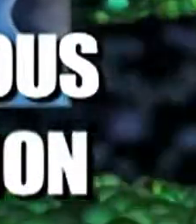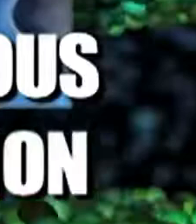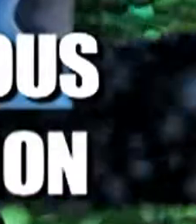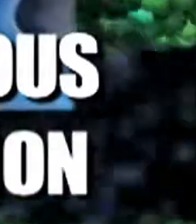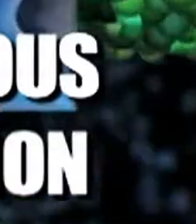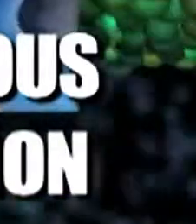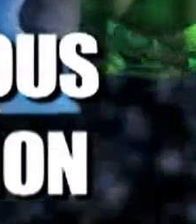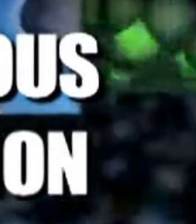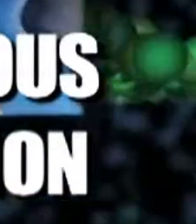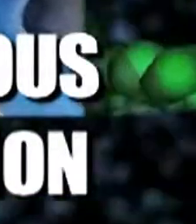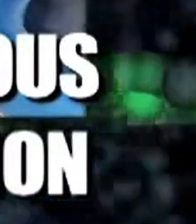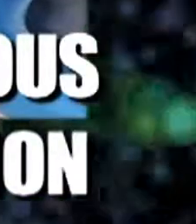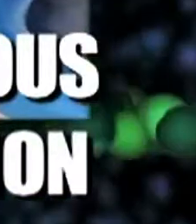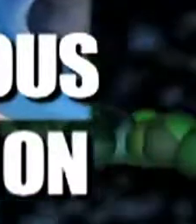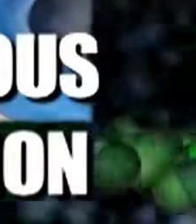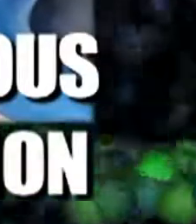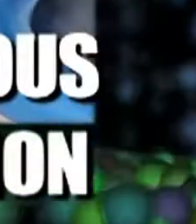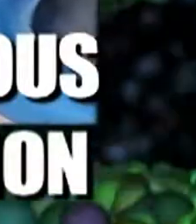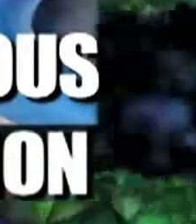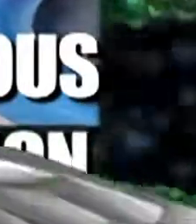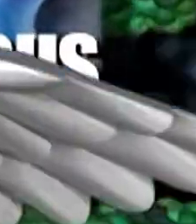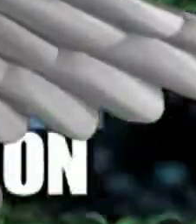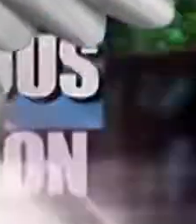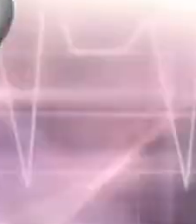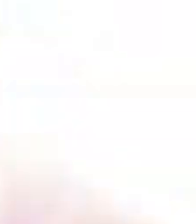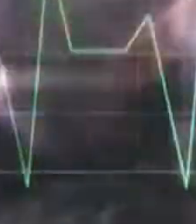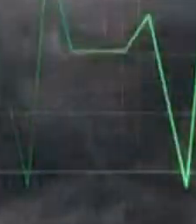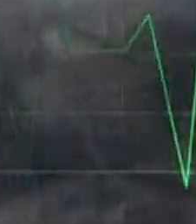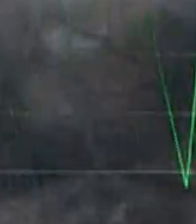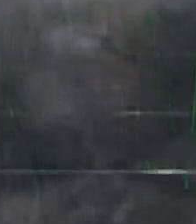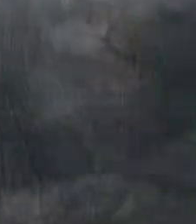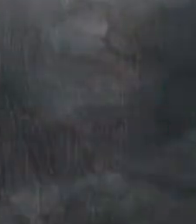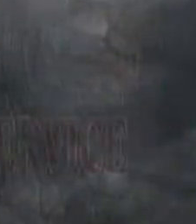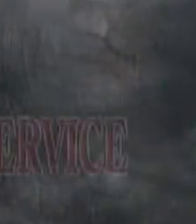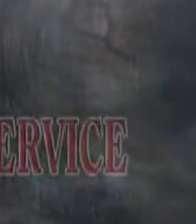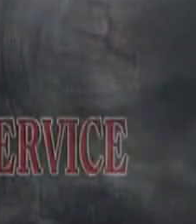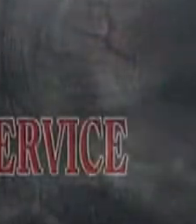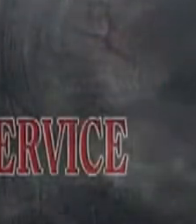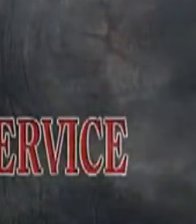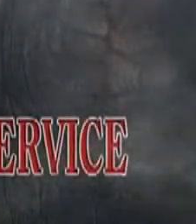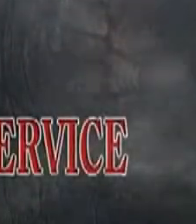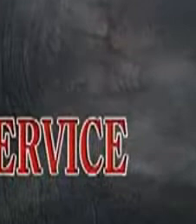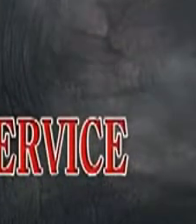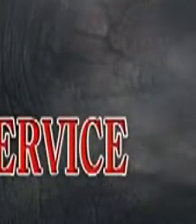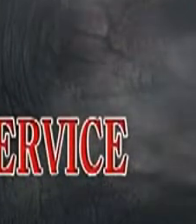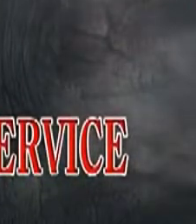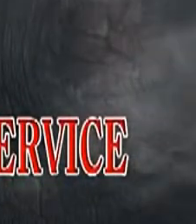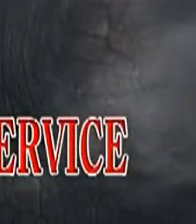Tanggapin mo.